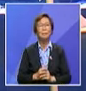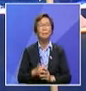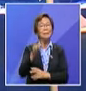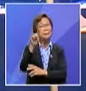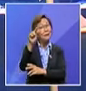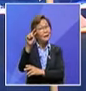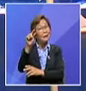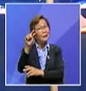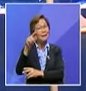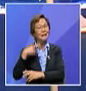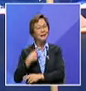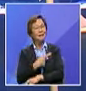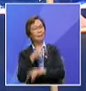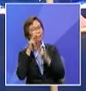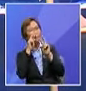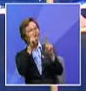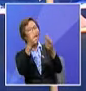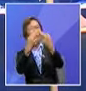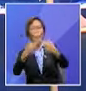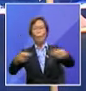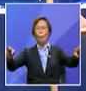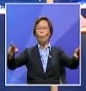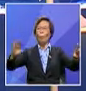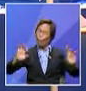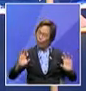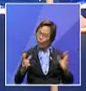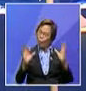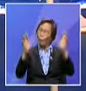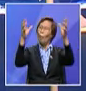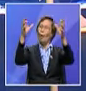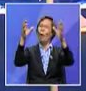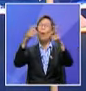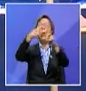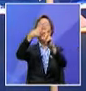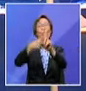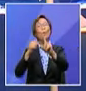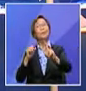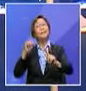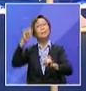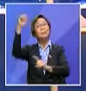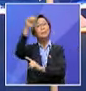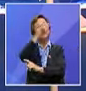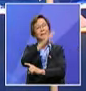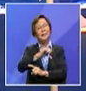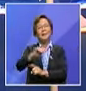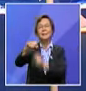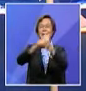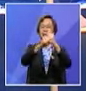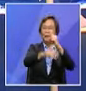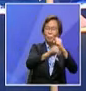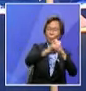Sebentar nanti kita akan menyaksikan pelancaran sambutan Bulan Kebangsaan dan kempen Kibar Jalu